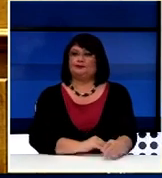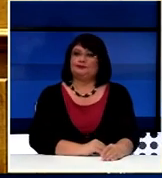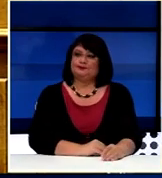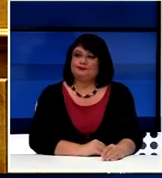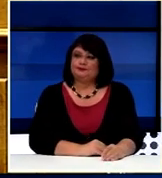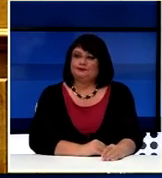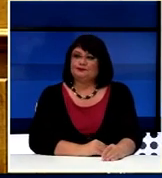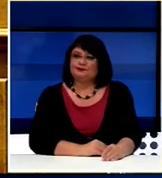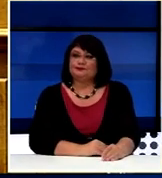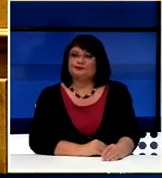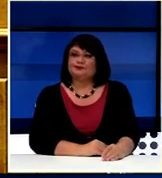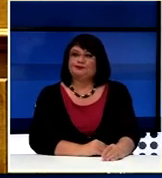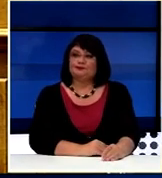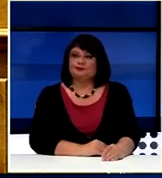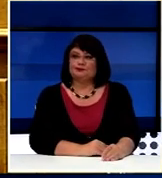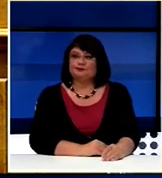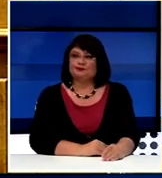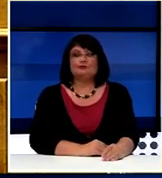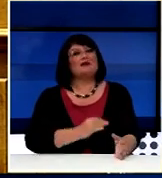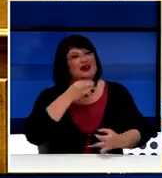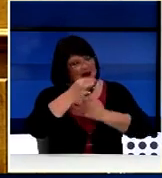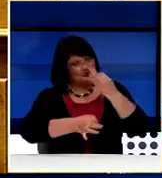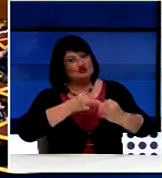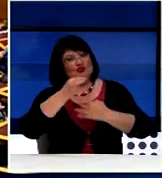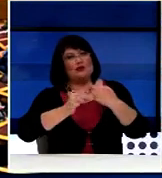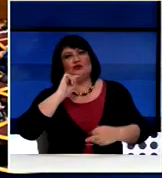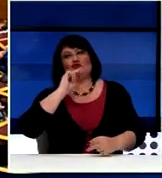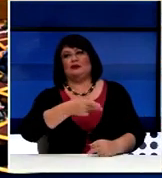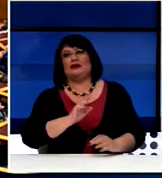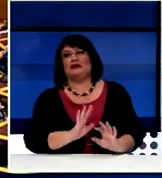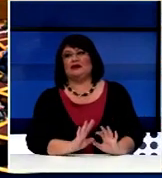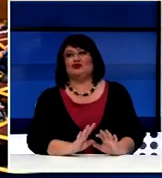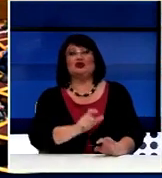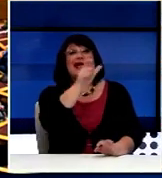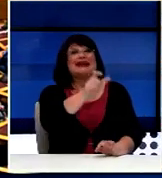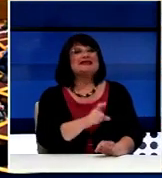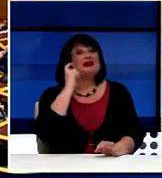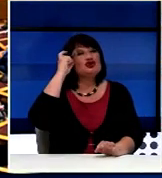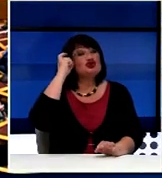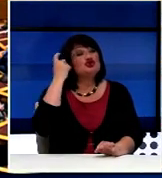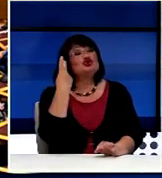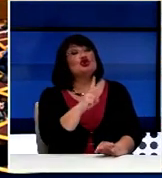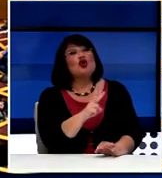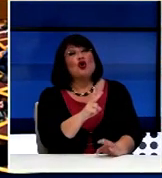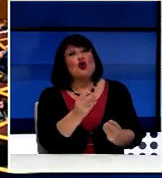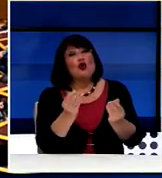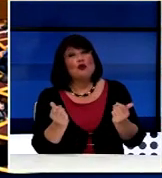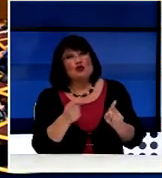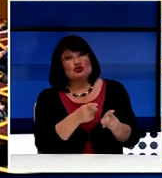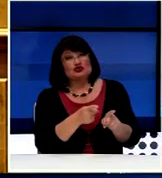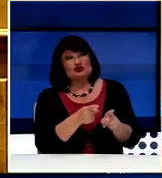Ναι, θα σας εξηγήσω τι είναι. Θα σας εξηγήσω, διότι με την δική σας λογική, με την λογική τη δική